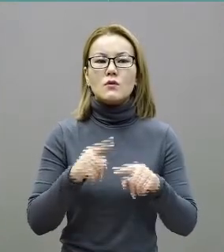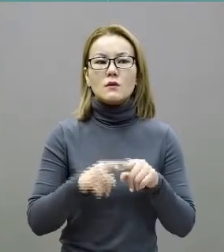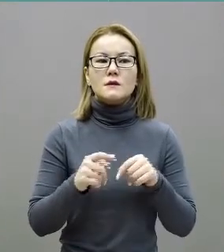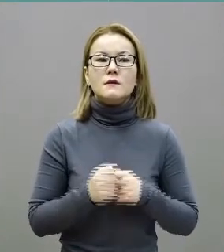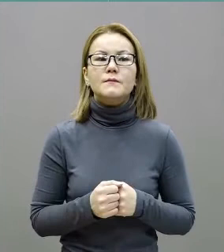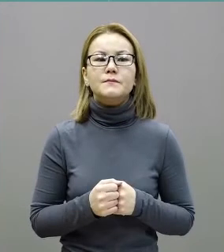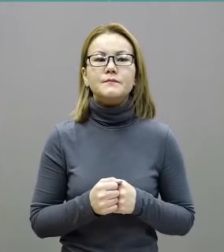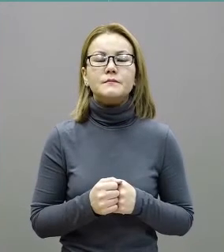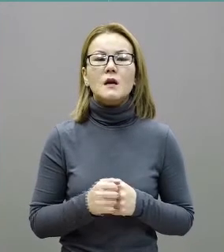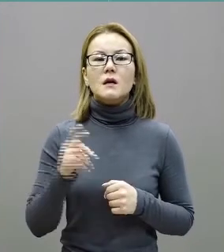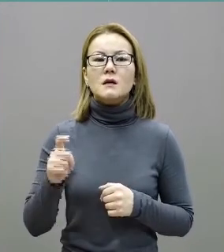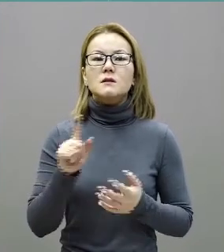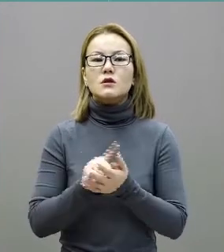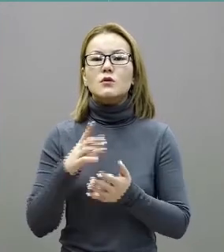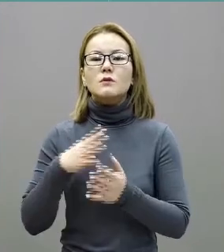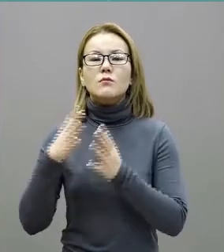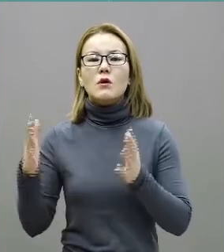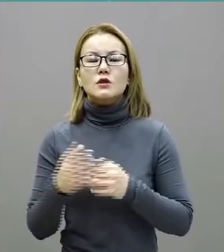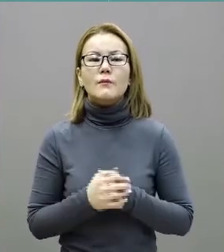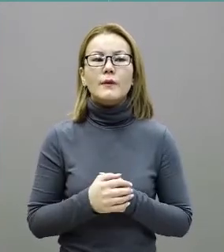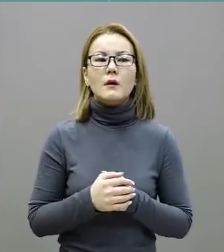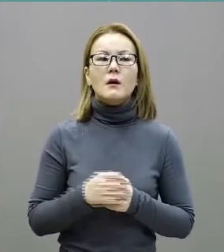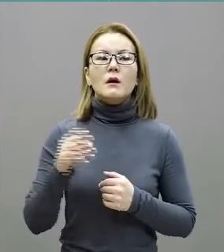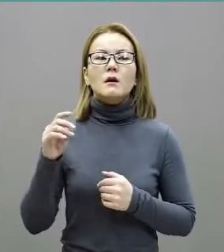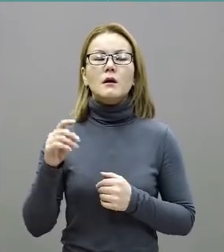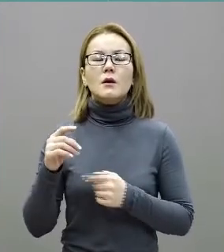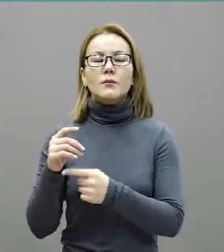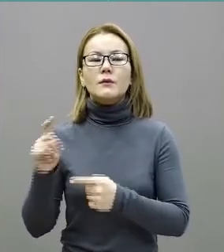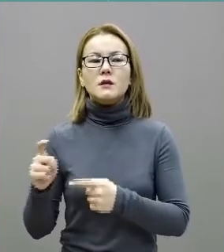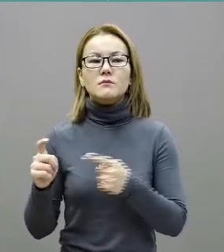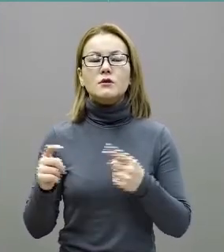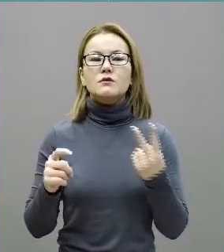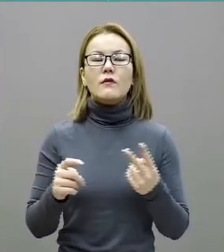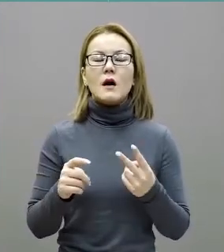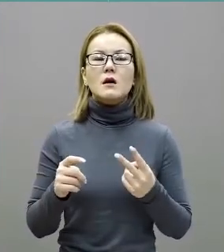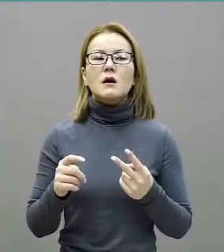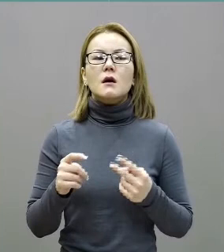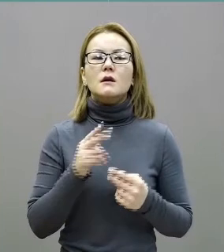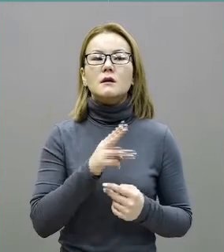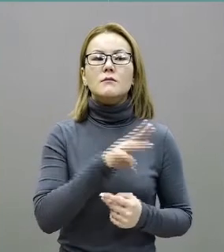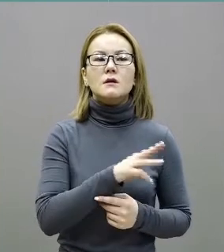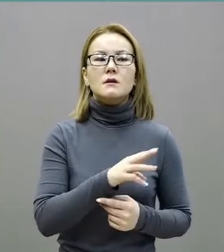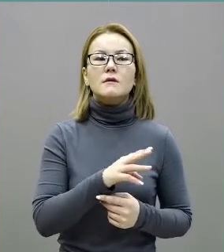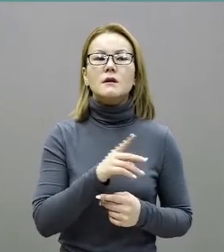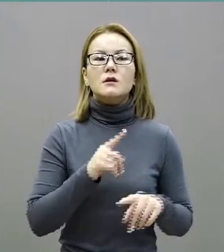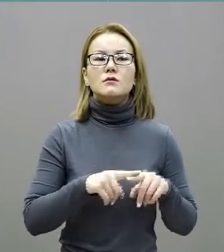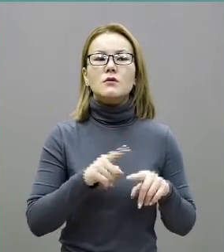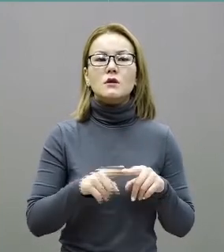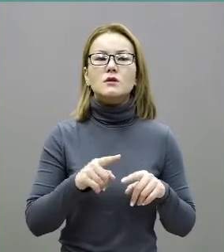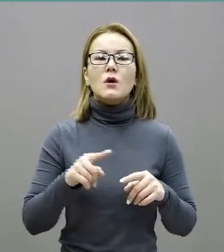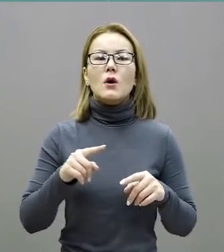x должно быть больше двух тогда x минус 2 километра в час скорость лодки при движения против течения